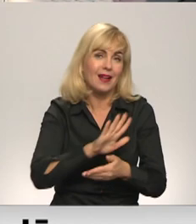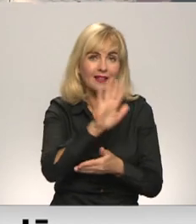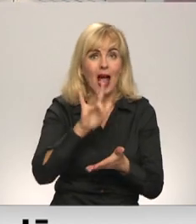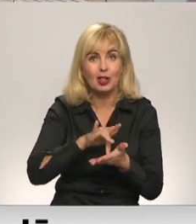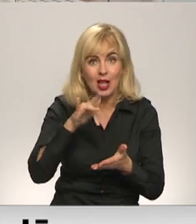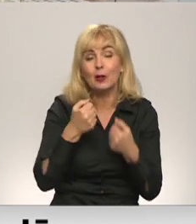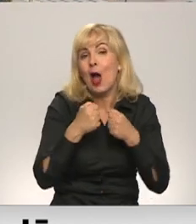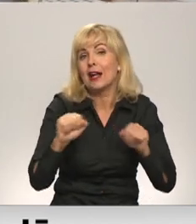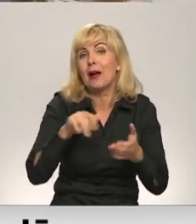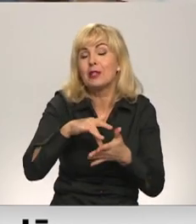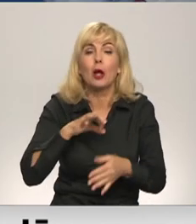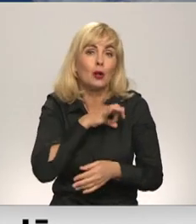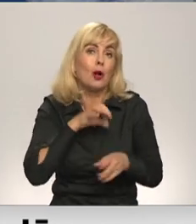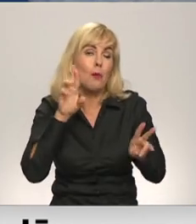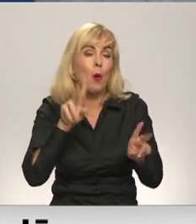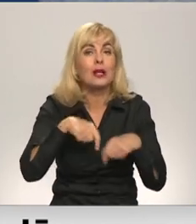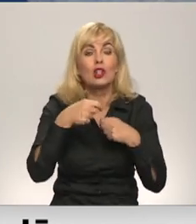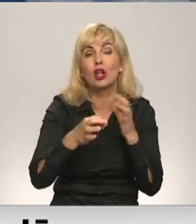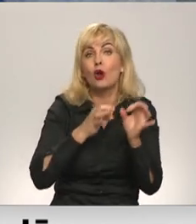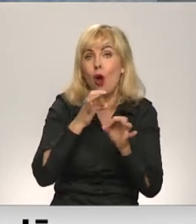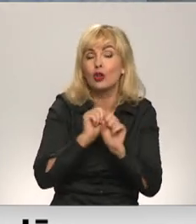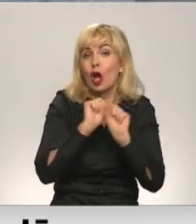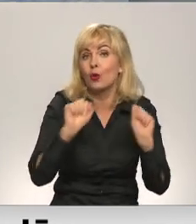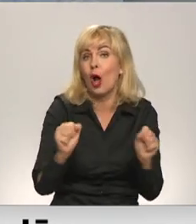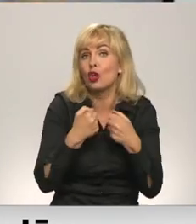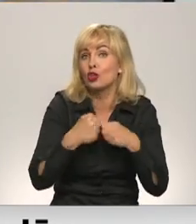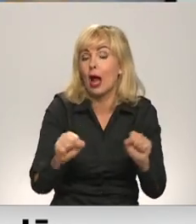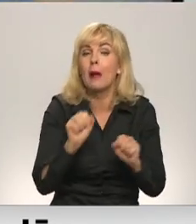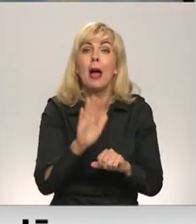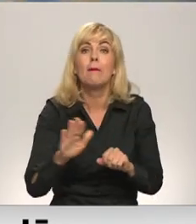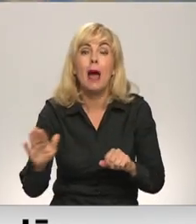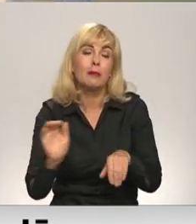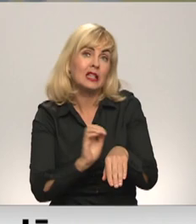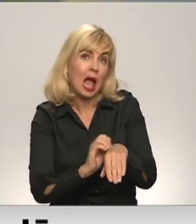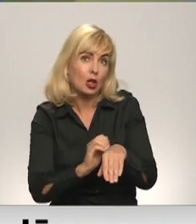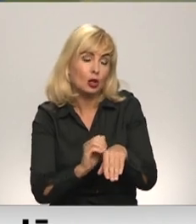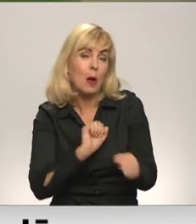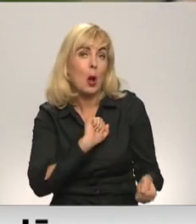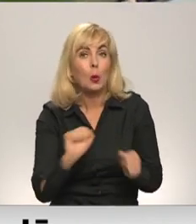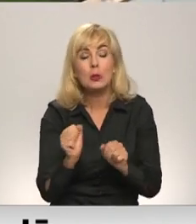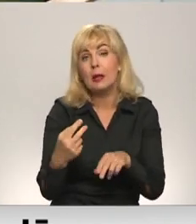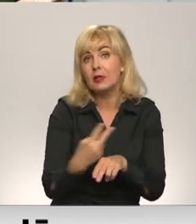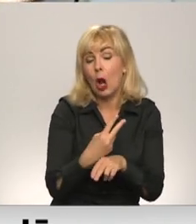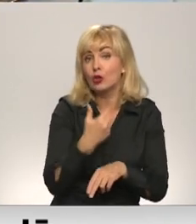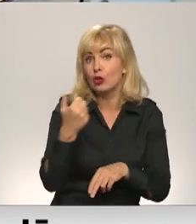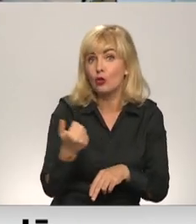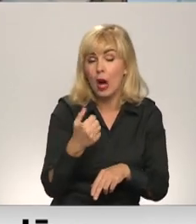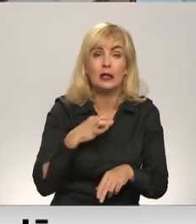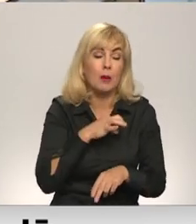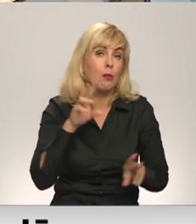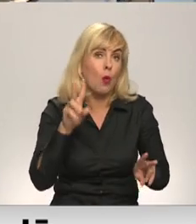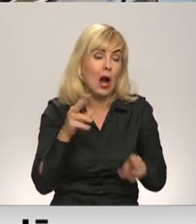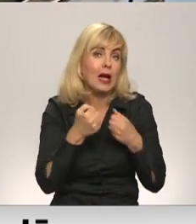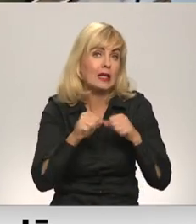Rehabilitācijas centrs Pogas sniedz konsultācijas un nodrošina rehabilitāciju bērniem ar neiroloģiskiem kustību traucējumiem. Šogad Pogā